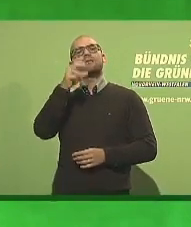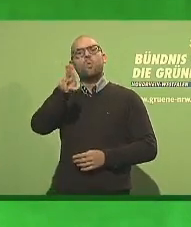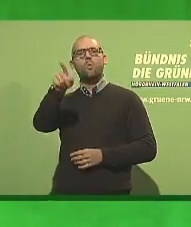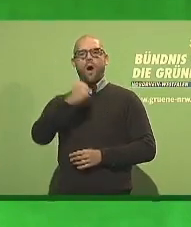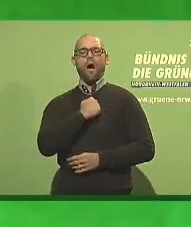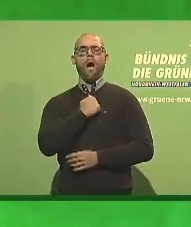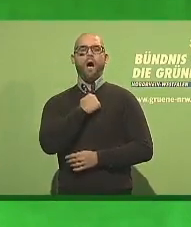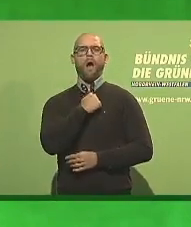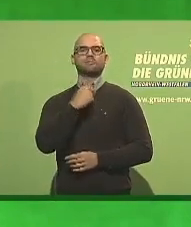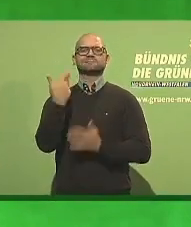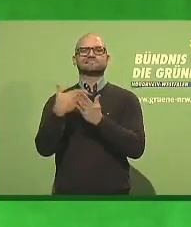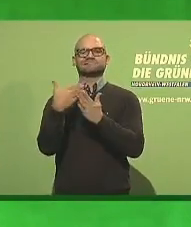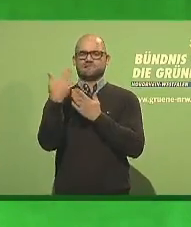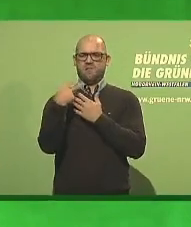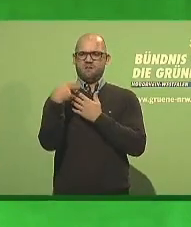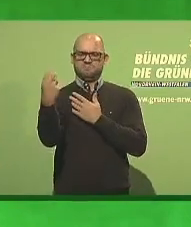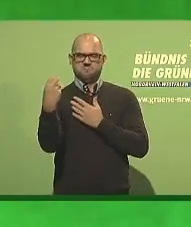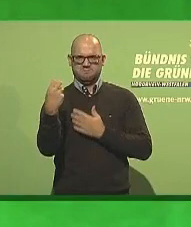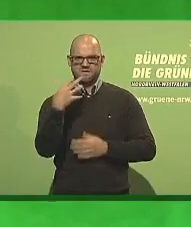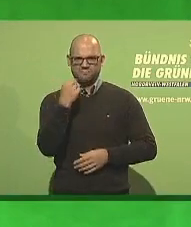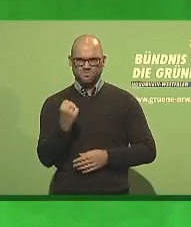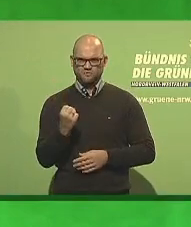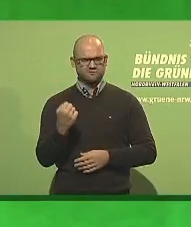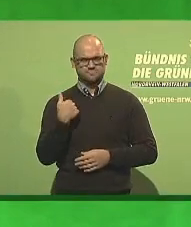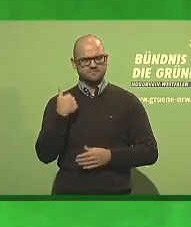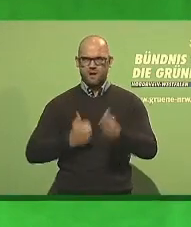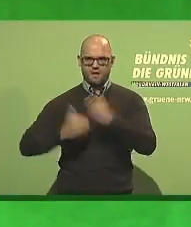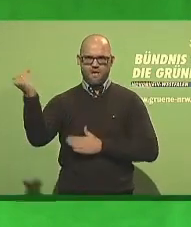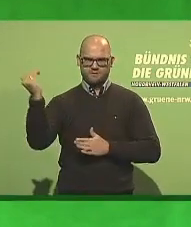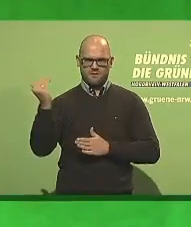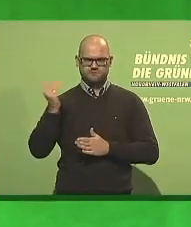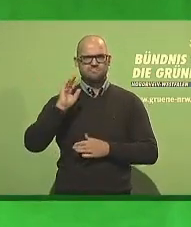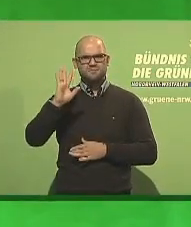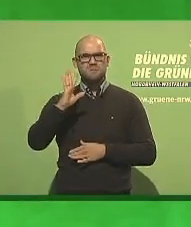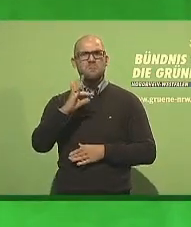einer Diskriminierungspartei haben wir auch gar nichts gemein.